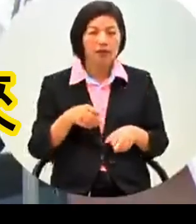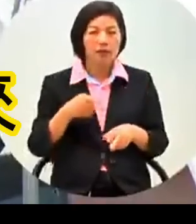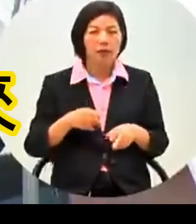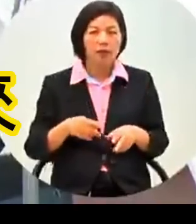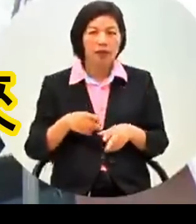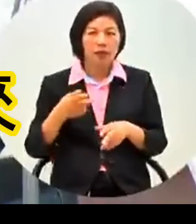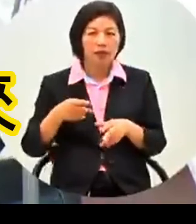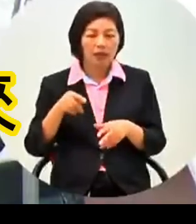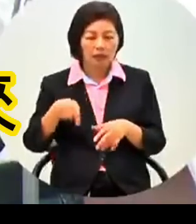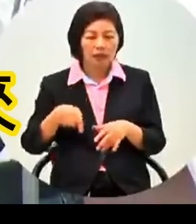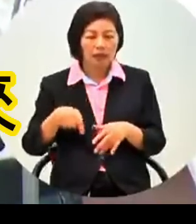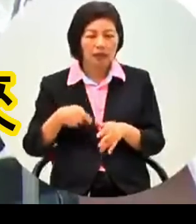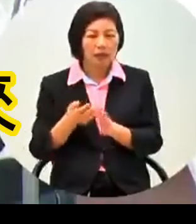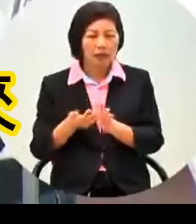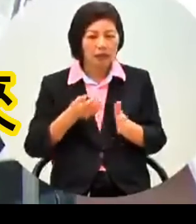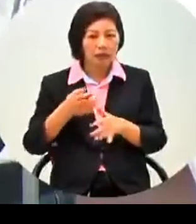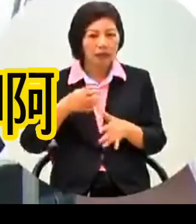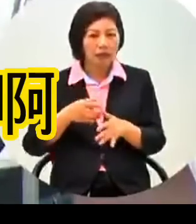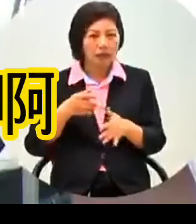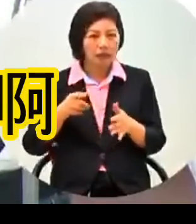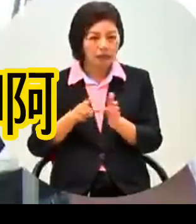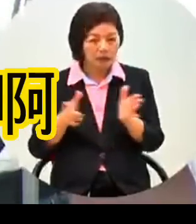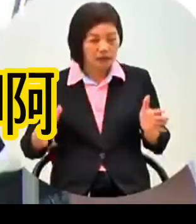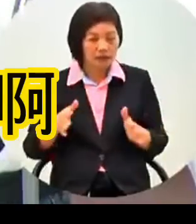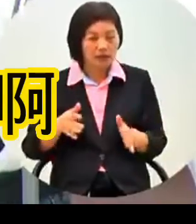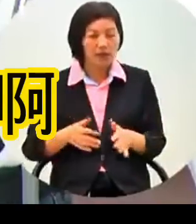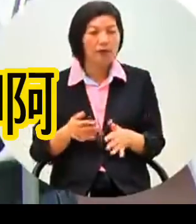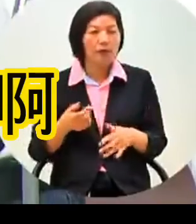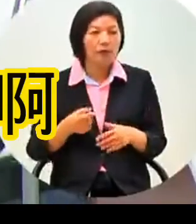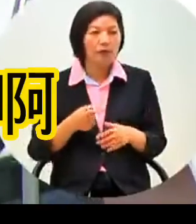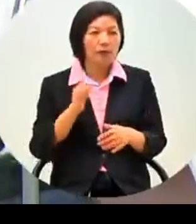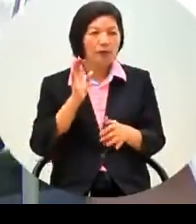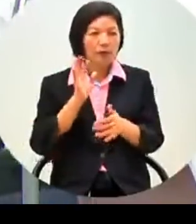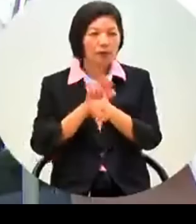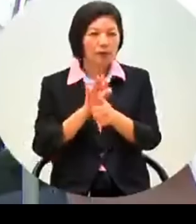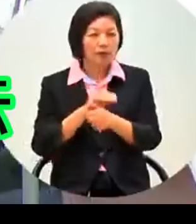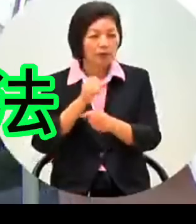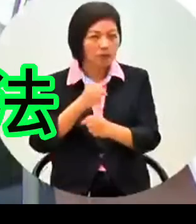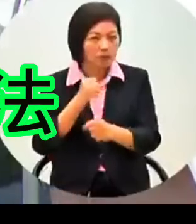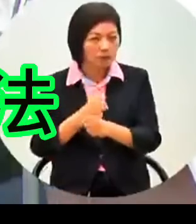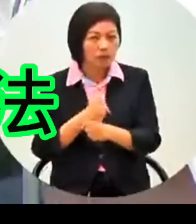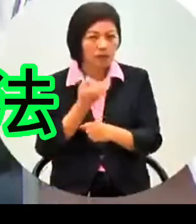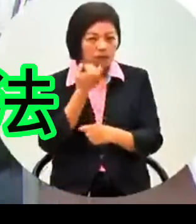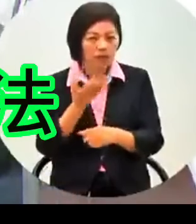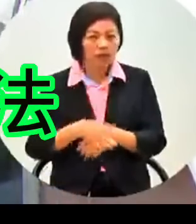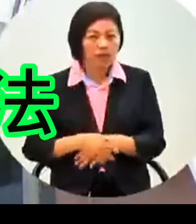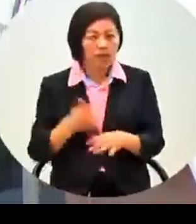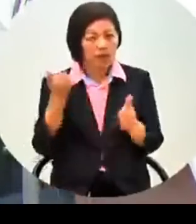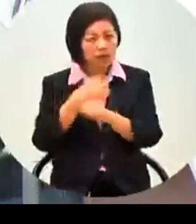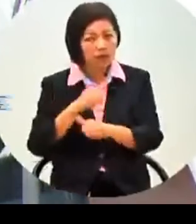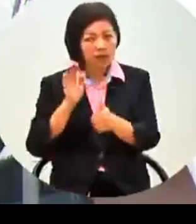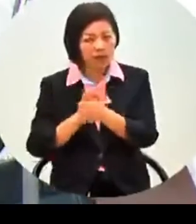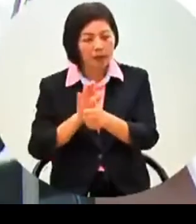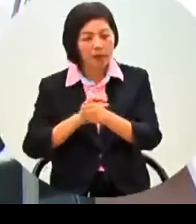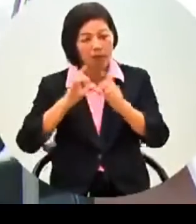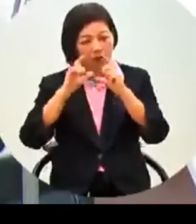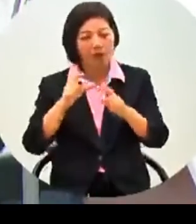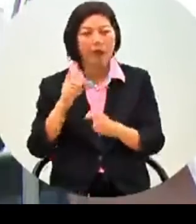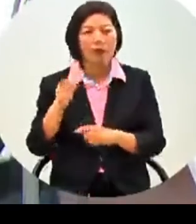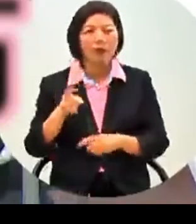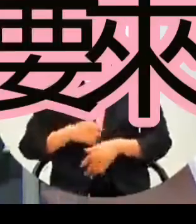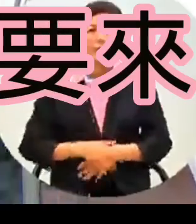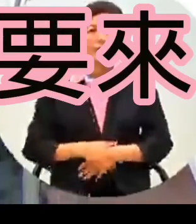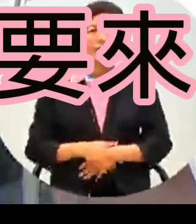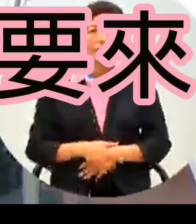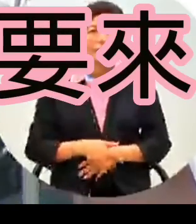市长，你觉得他会不会来？ 我没有办法代替台积电回答你。 那市长，你什么都没有办法代替他这个答复，你